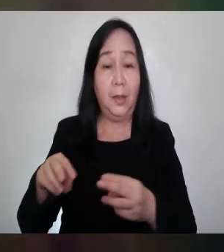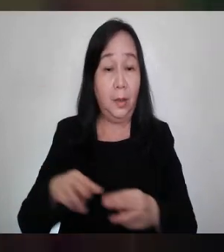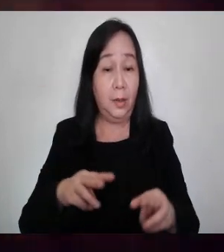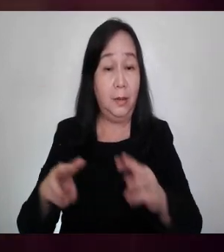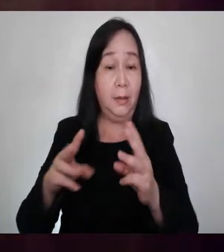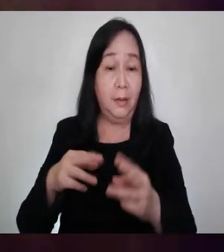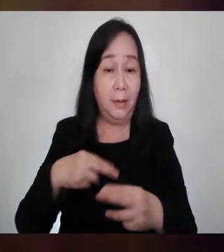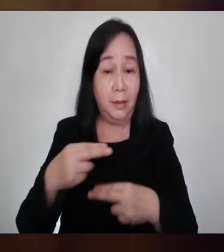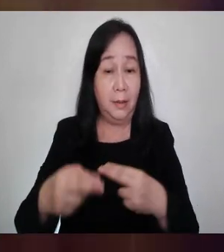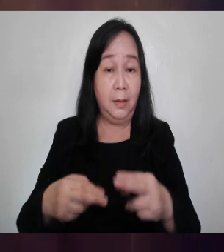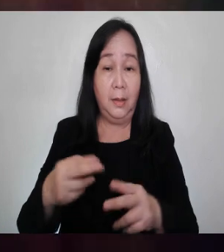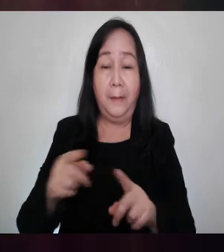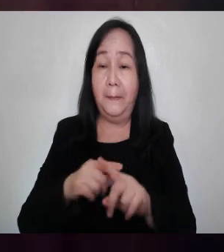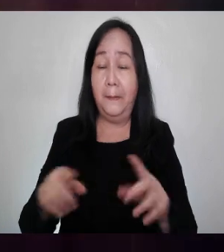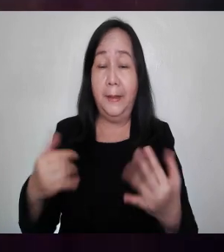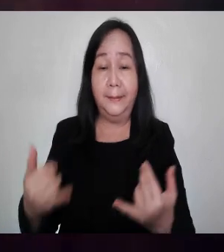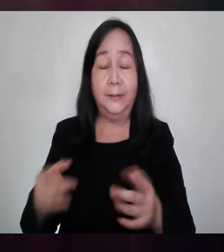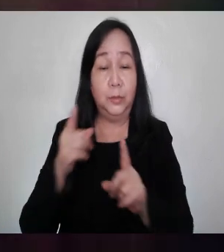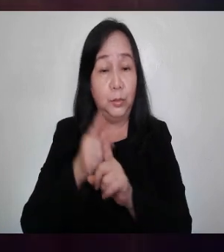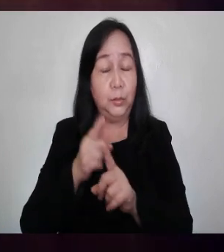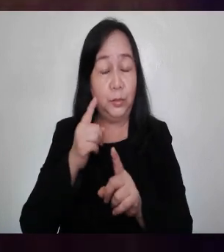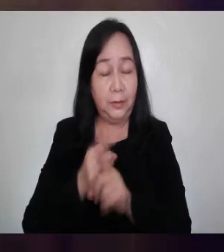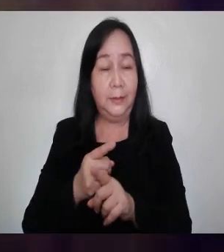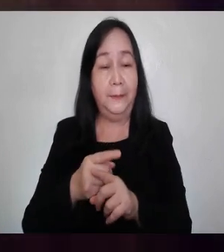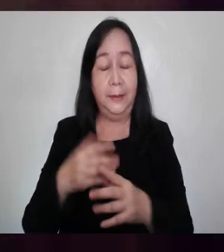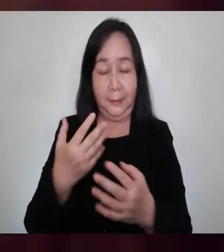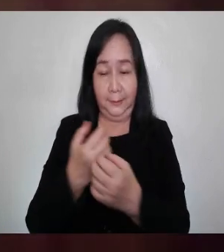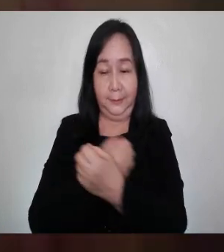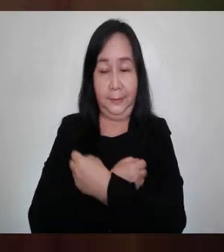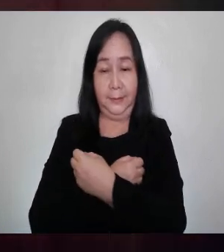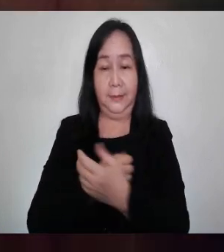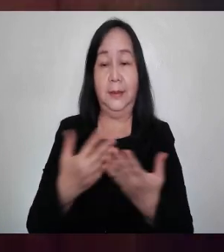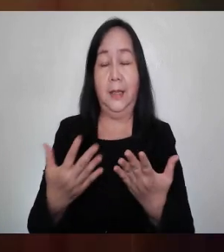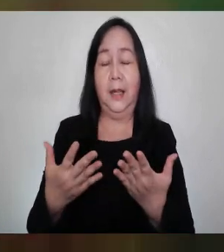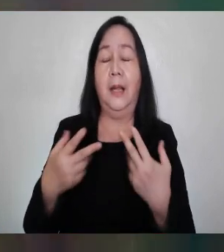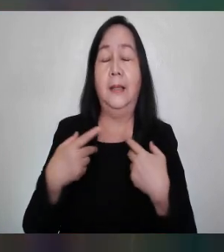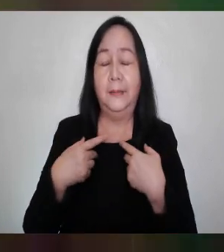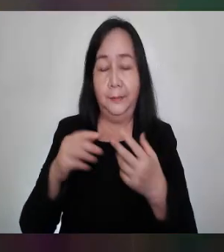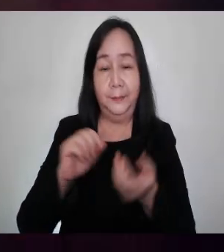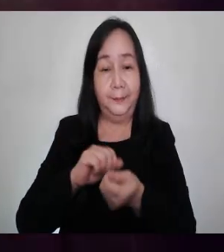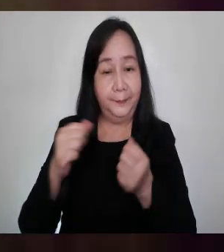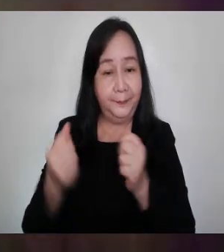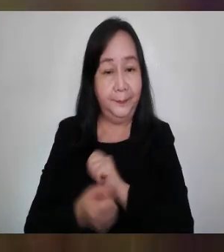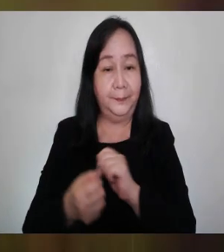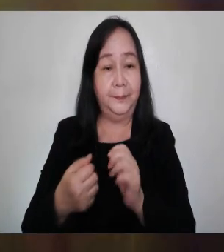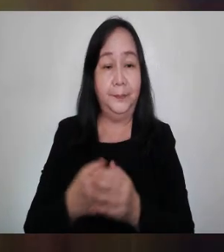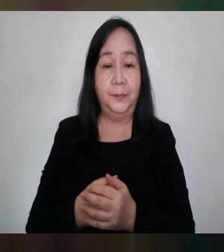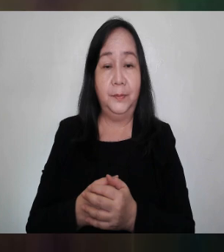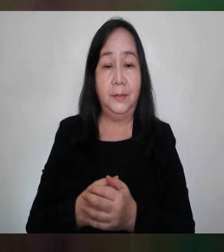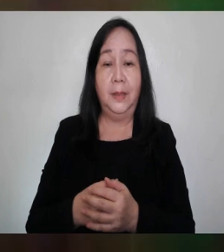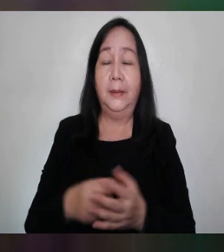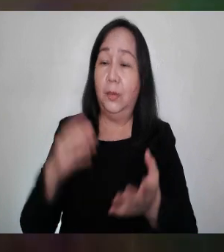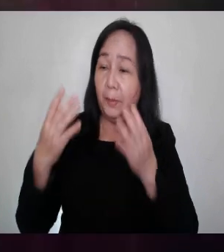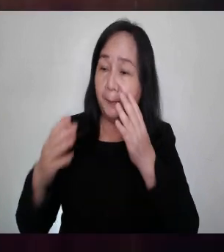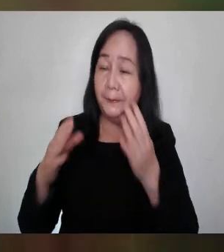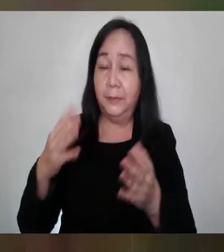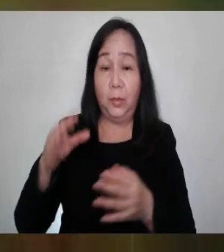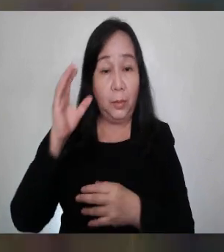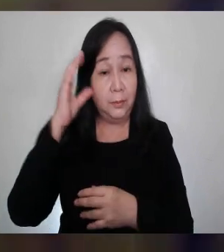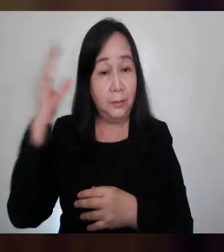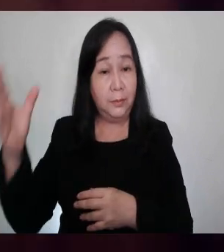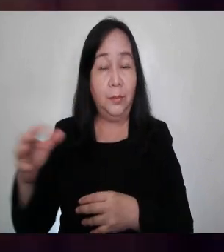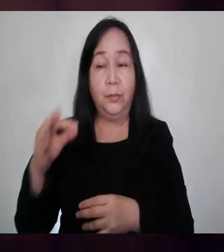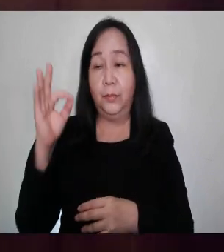ritual, kundi sa tunay na pag-ibig, taos puso at nakapagpapabago. Ito ay maihahalin tulad